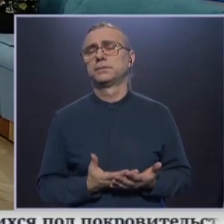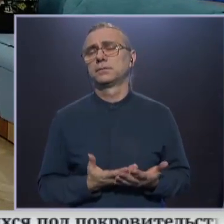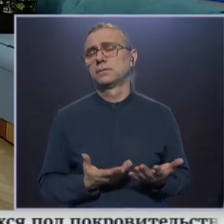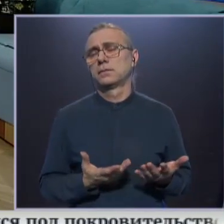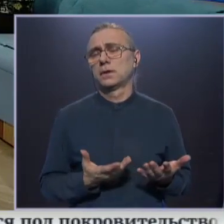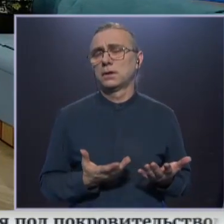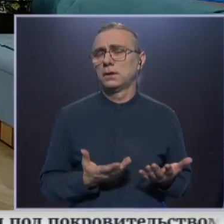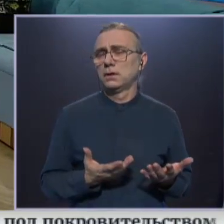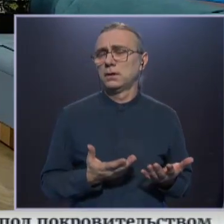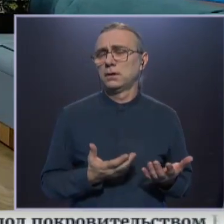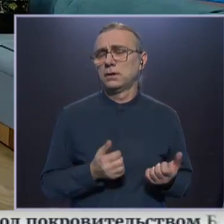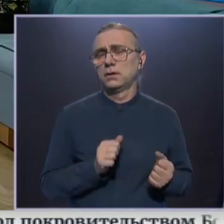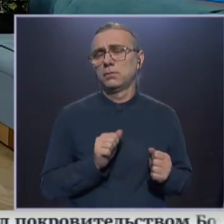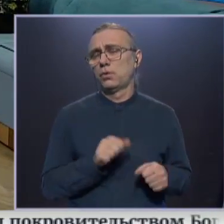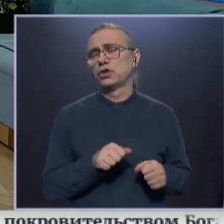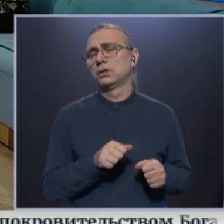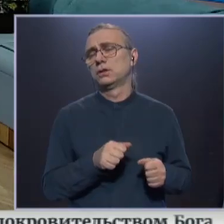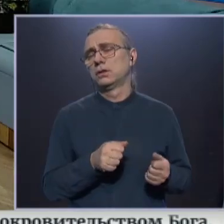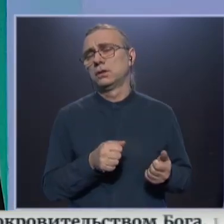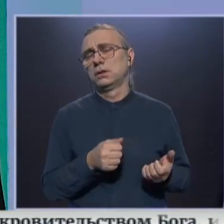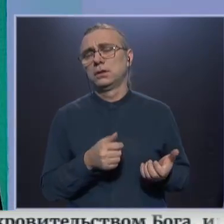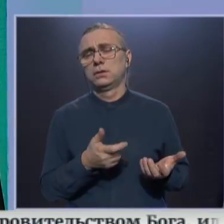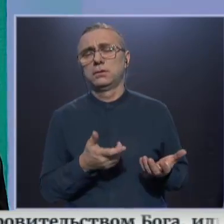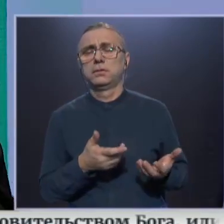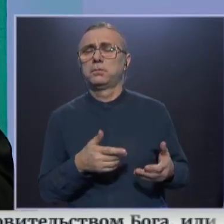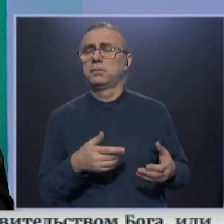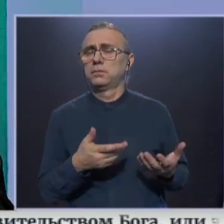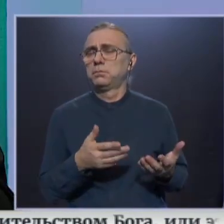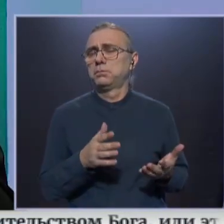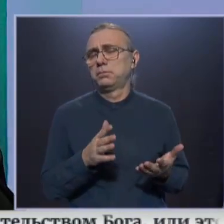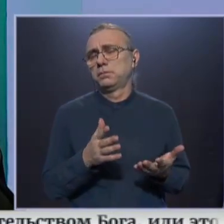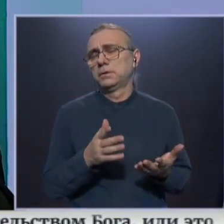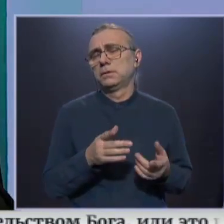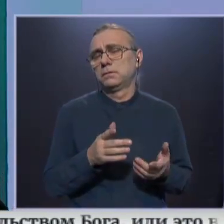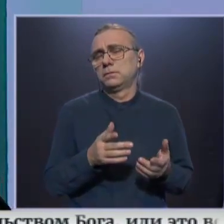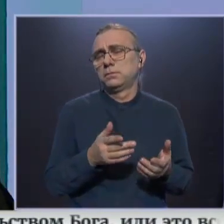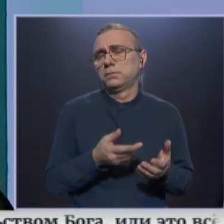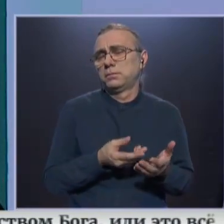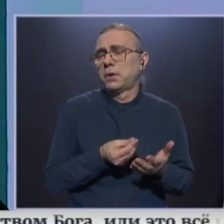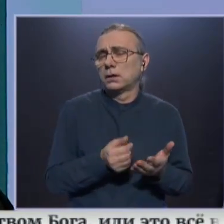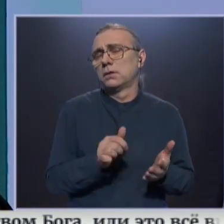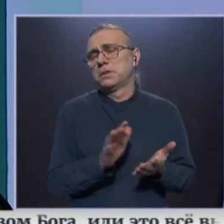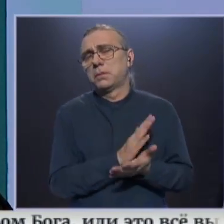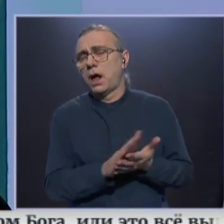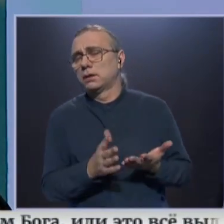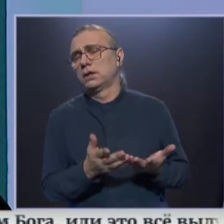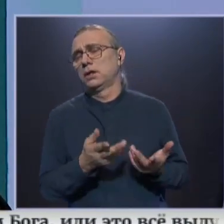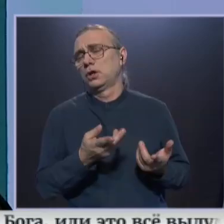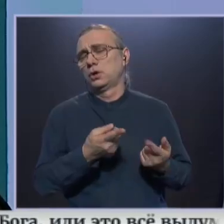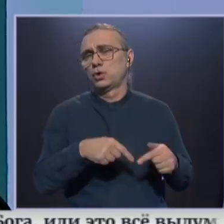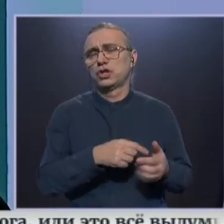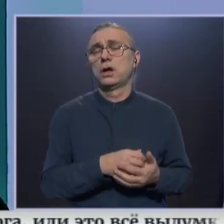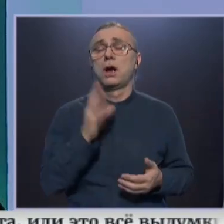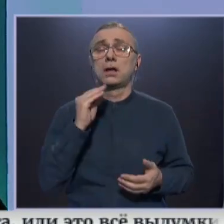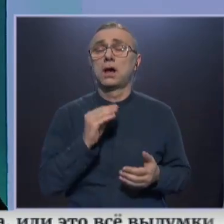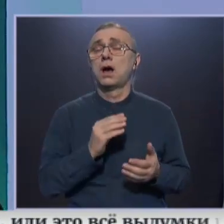бюджетное учреждение там почти бесплатные кружки, особенно для многодетных семей. Конечно, это не сравнить. Когда ребенок занимается при